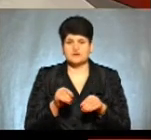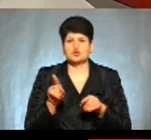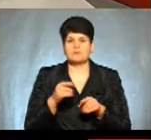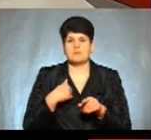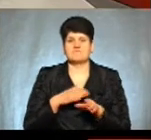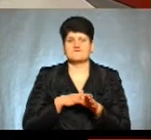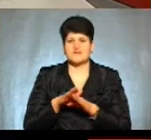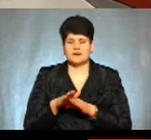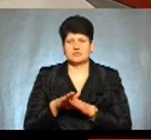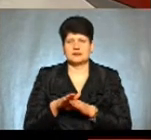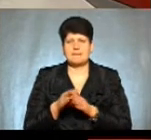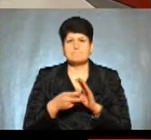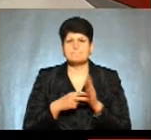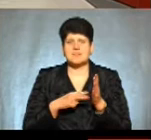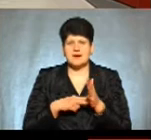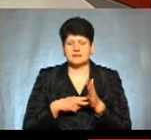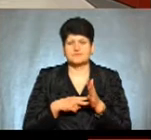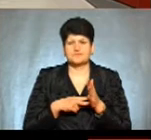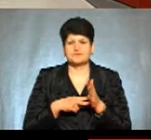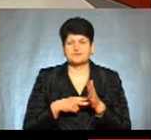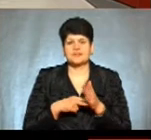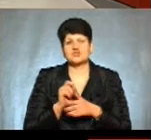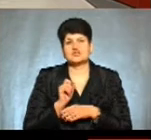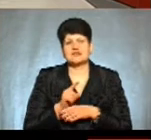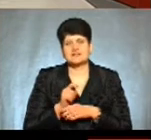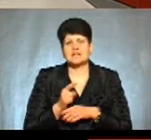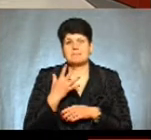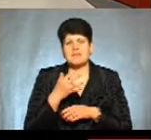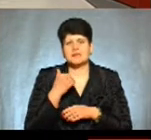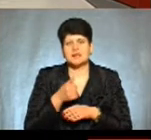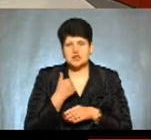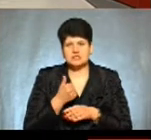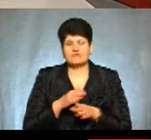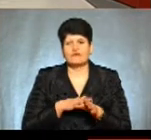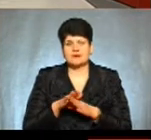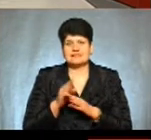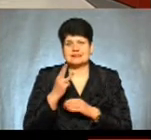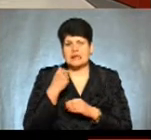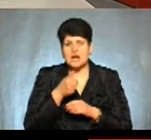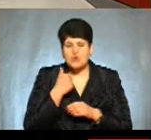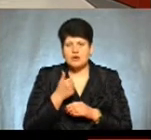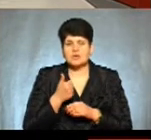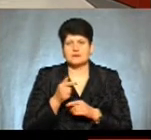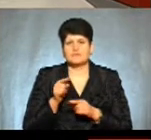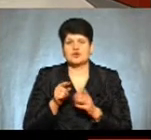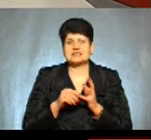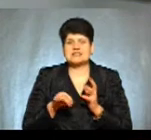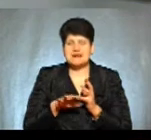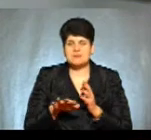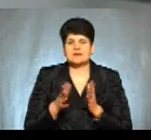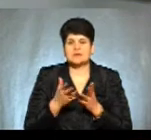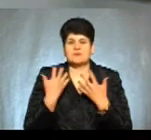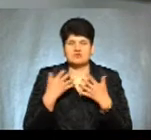виконали план, так званий, чи завдання п'ятирічний, що ми виконали його за три роки. Адже земель, яких ми